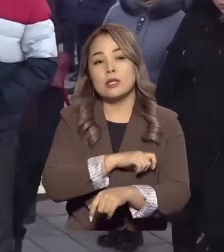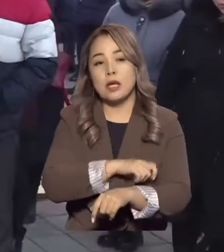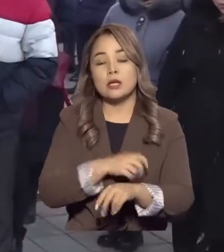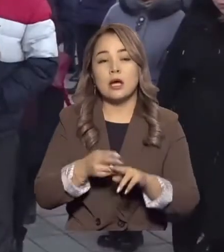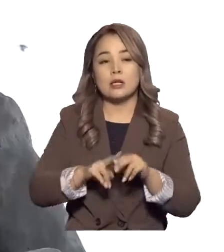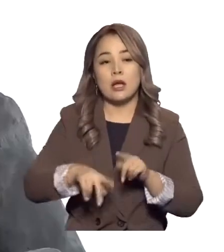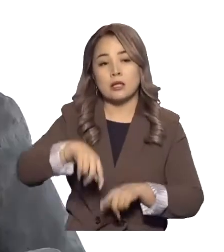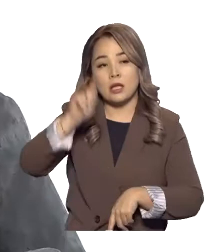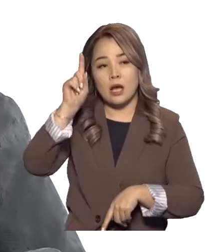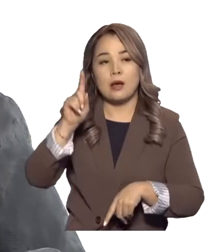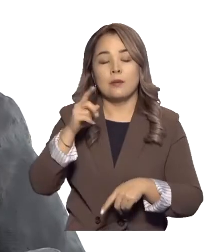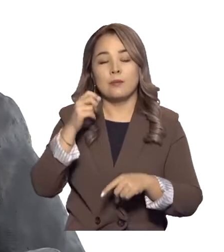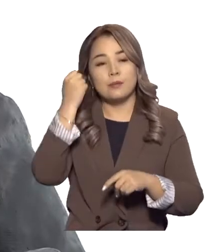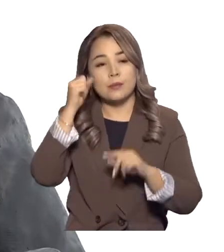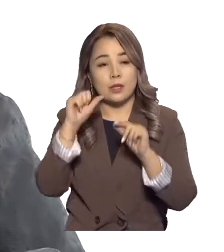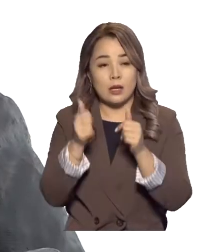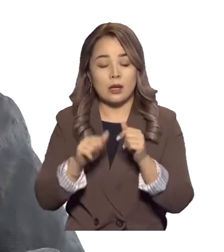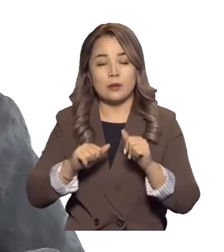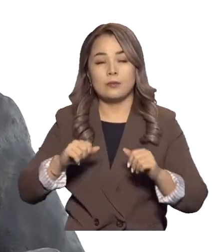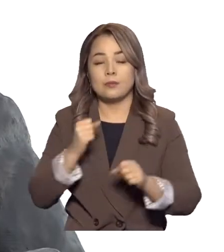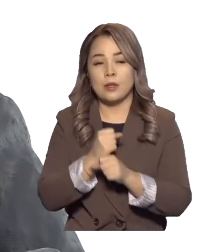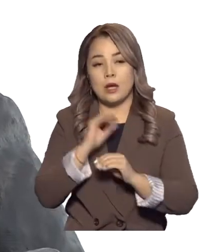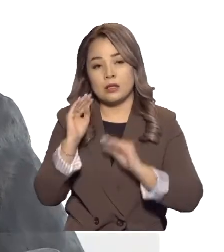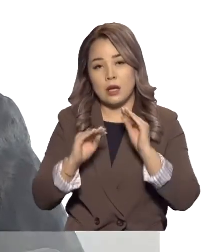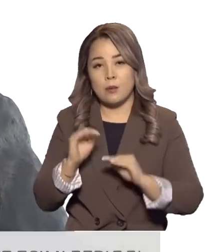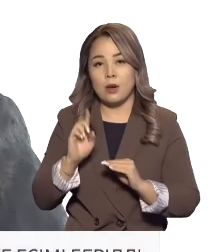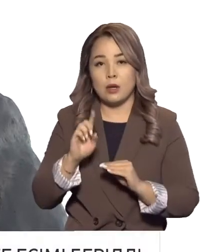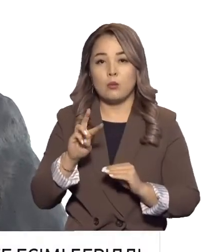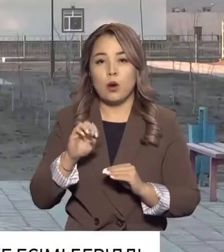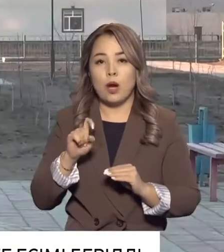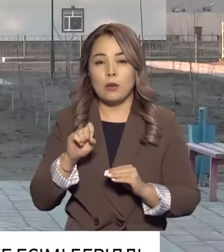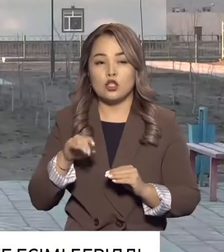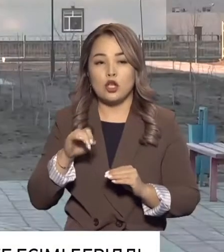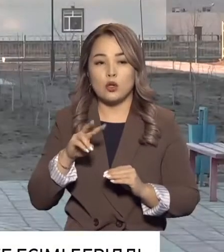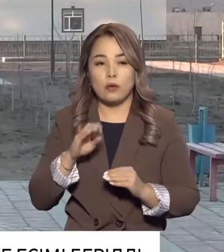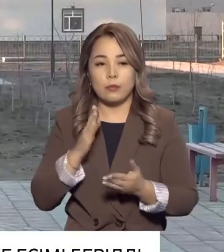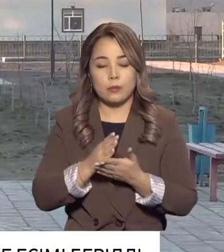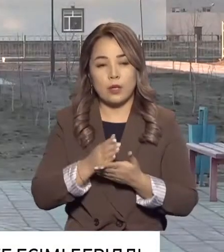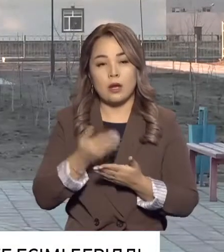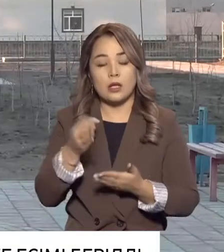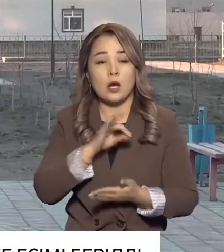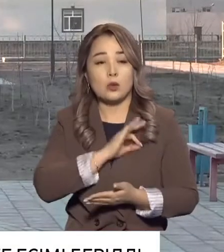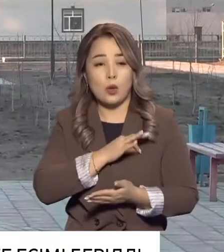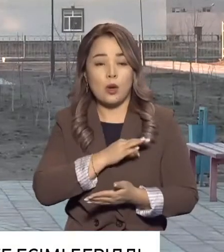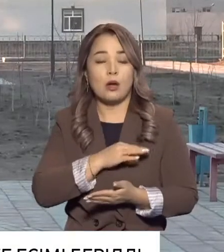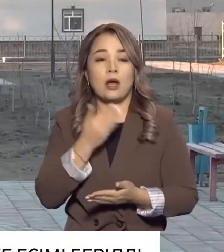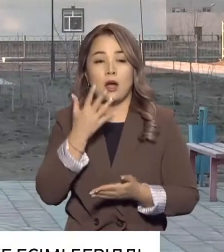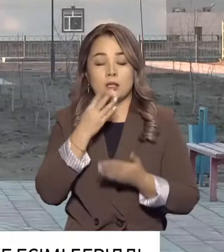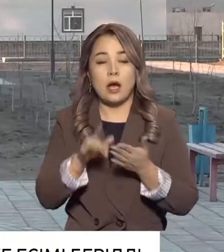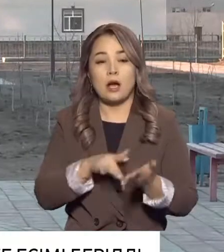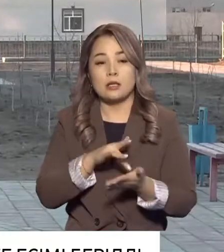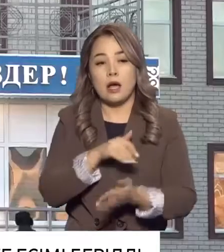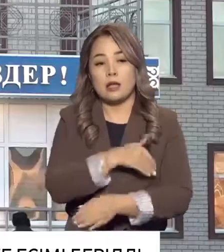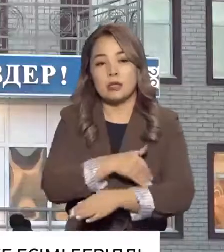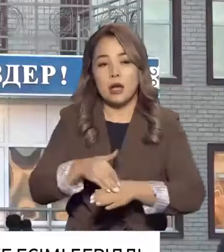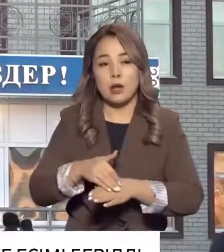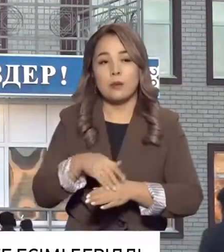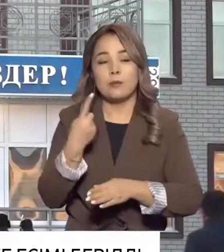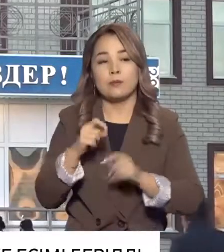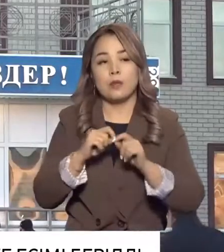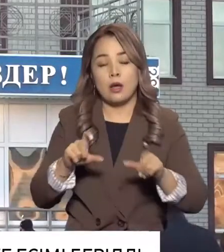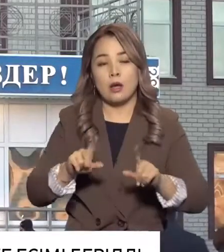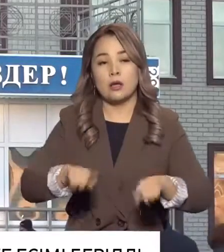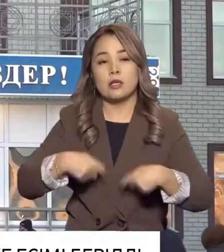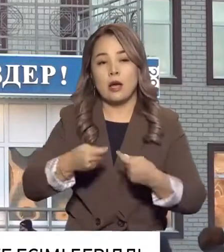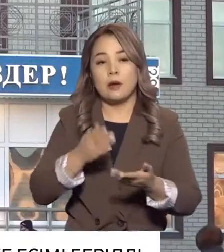сәулет туындысының авторы мүсінші Бақытбек Мұхамеджанов. Сондай-ақ заңгер ғалымның есімі қала орталығындағы орта мектептердің біріне берілді.